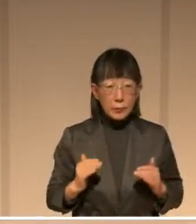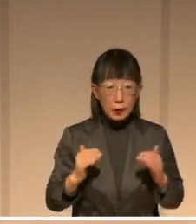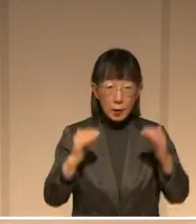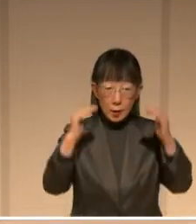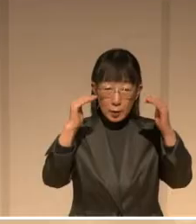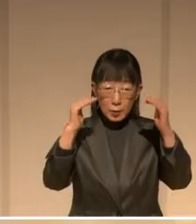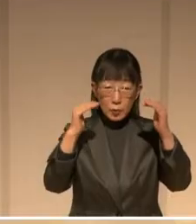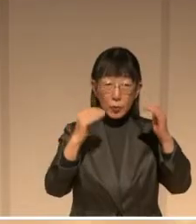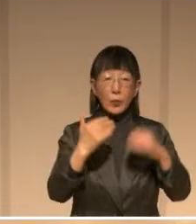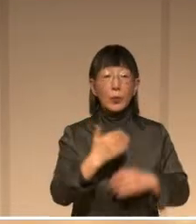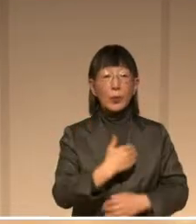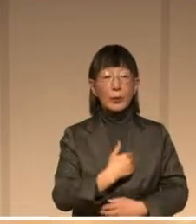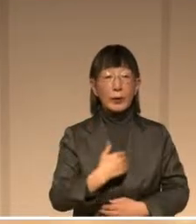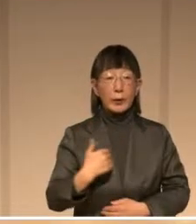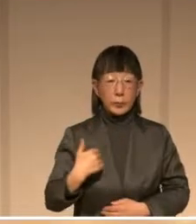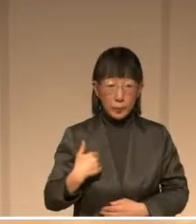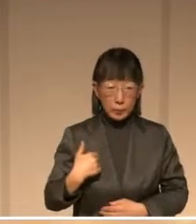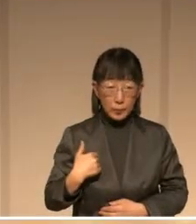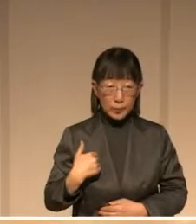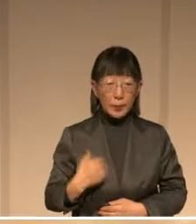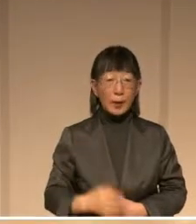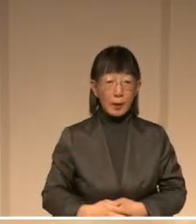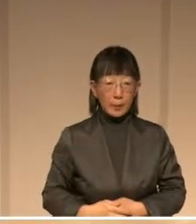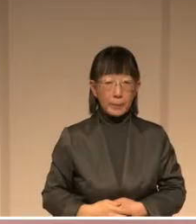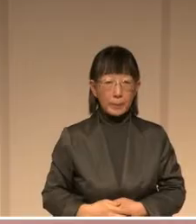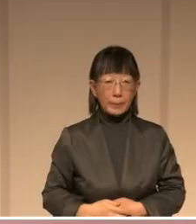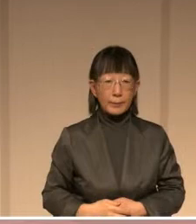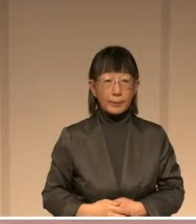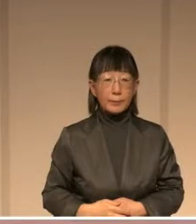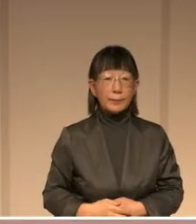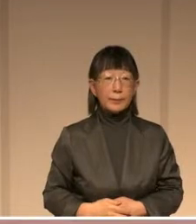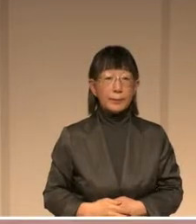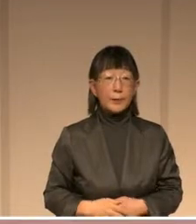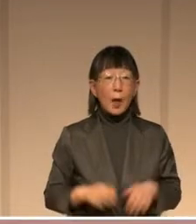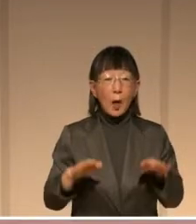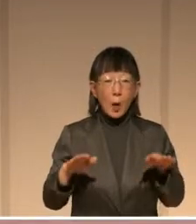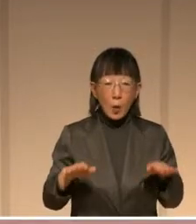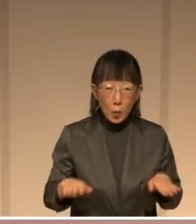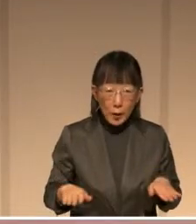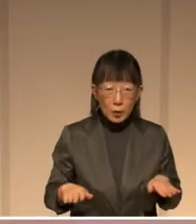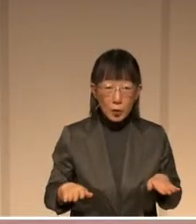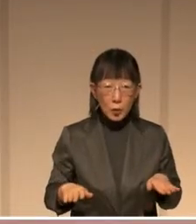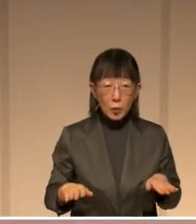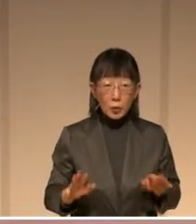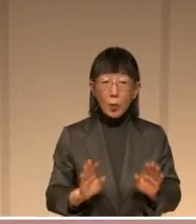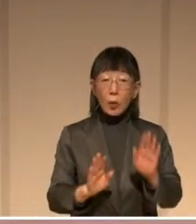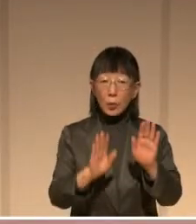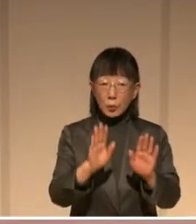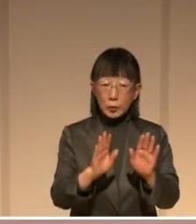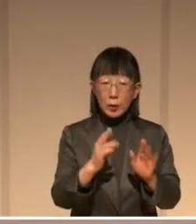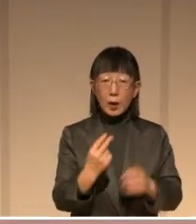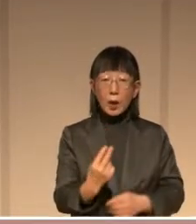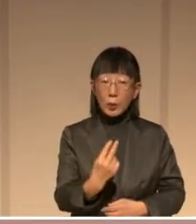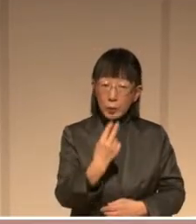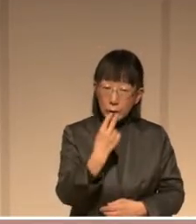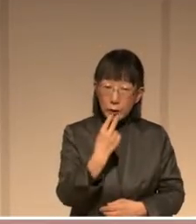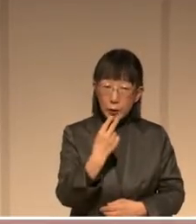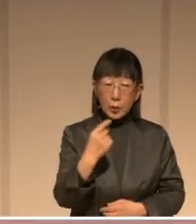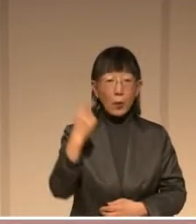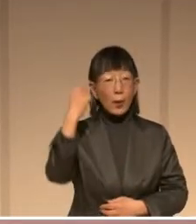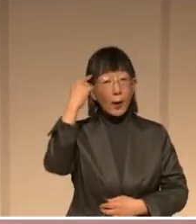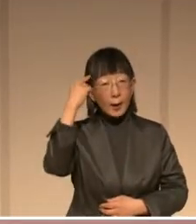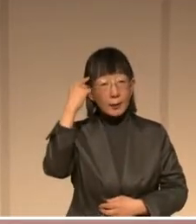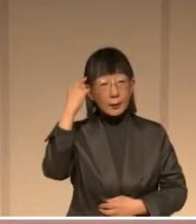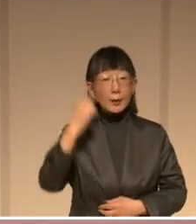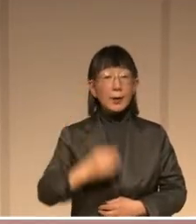あなたのフリーを取るとかではなくてこの場所のこの空気感だったりいっていうものを感じながらそのための